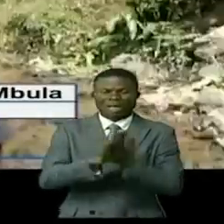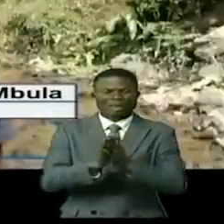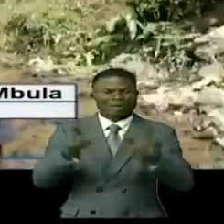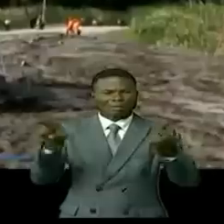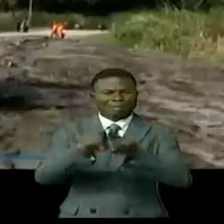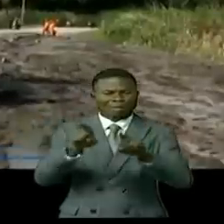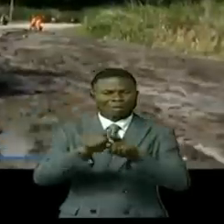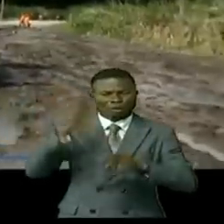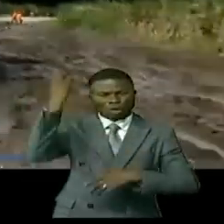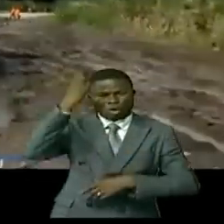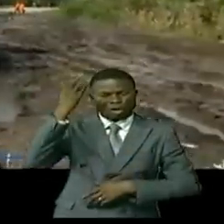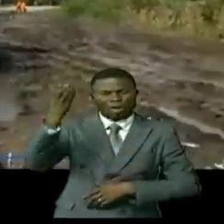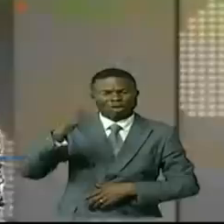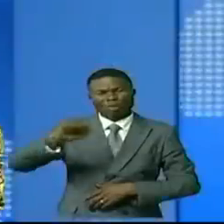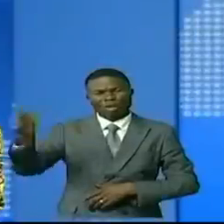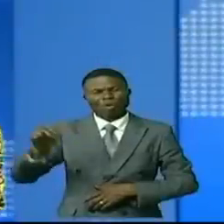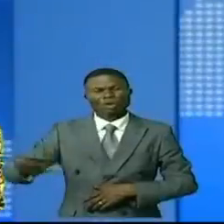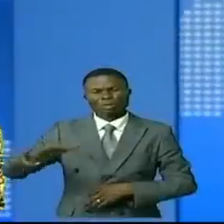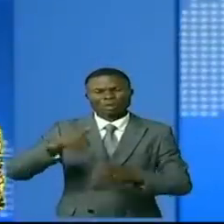international.